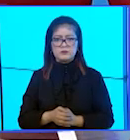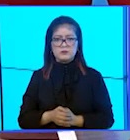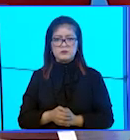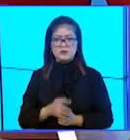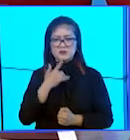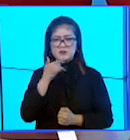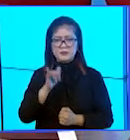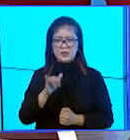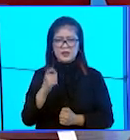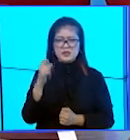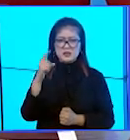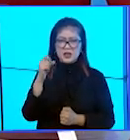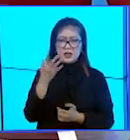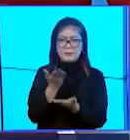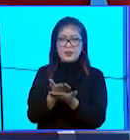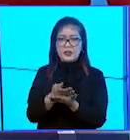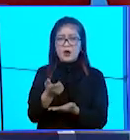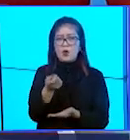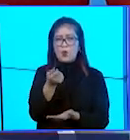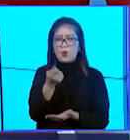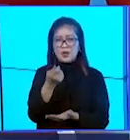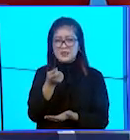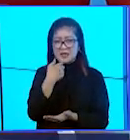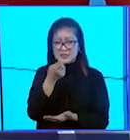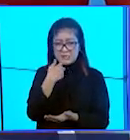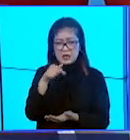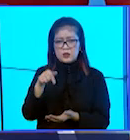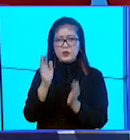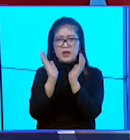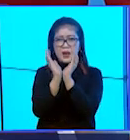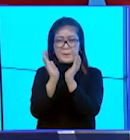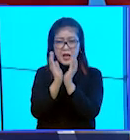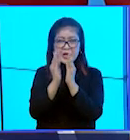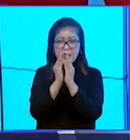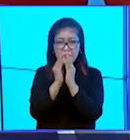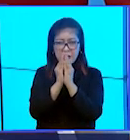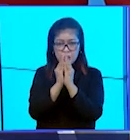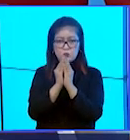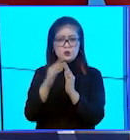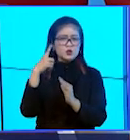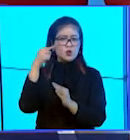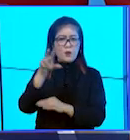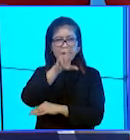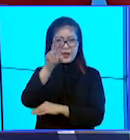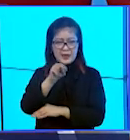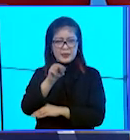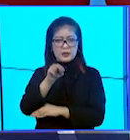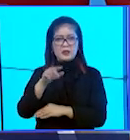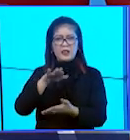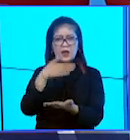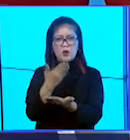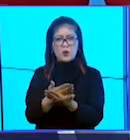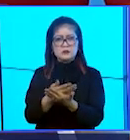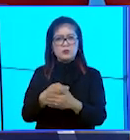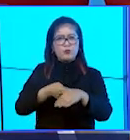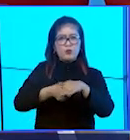Diduga sering meminta uang jajan, bocah di Indramayu, Jawa Barat tewas dibunuh pembunuh bayaran yang disewa oleh ibu tirinya sendiri. Kasus ini